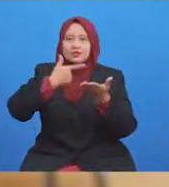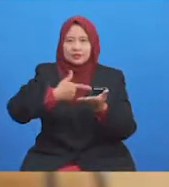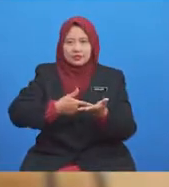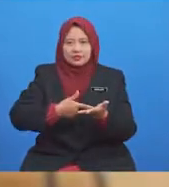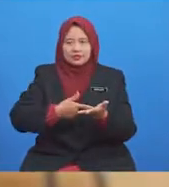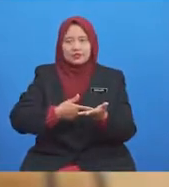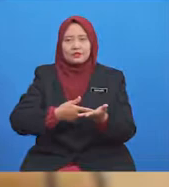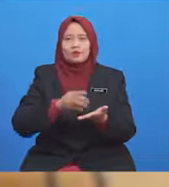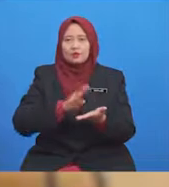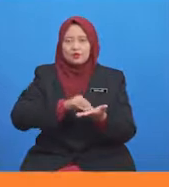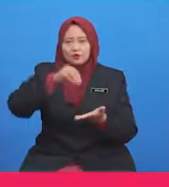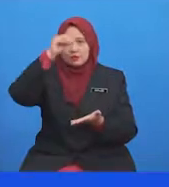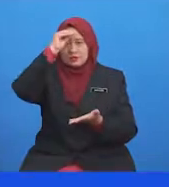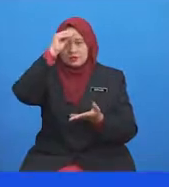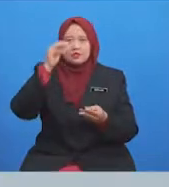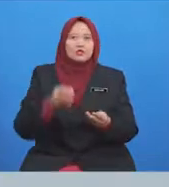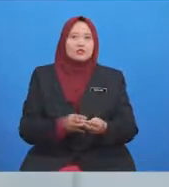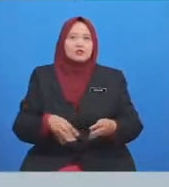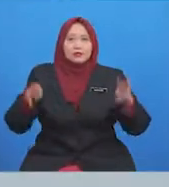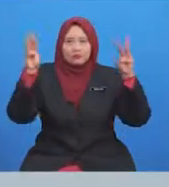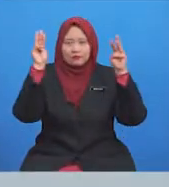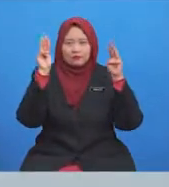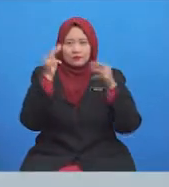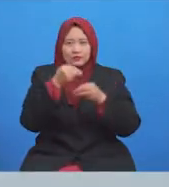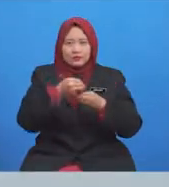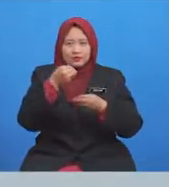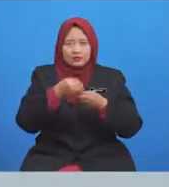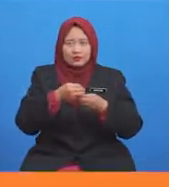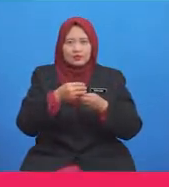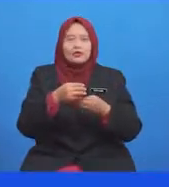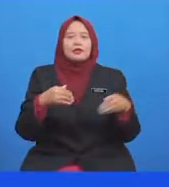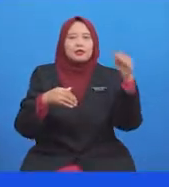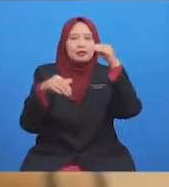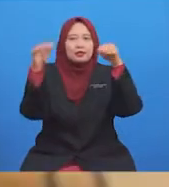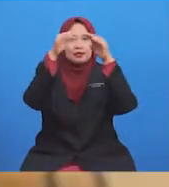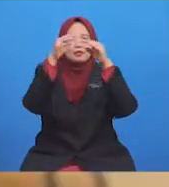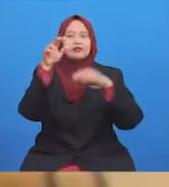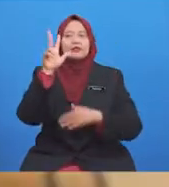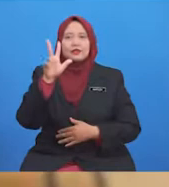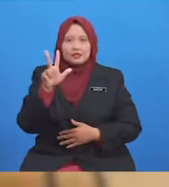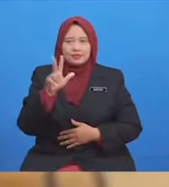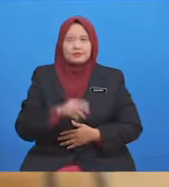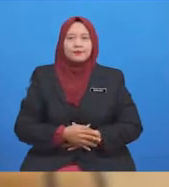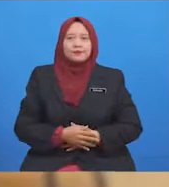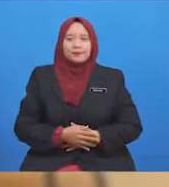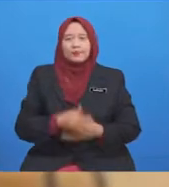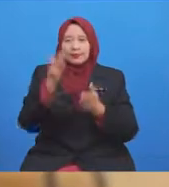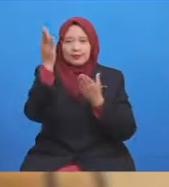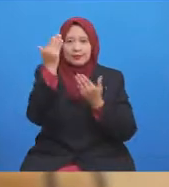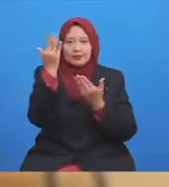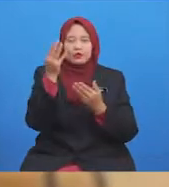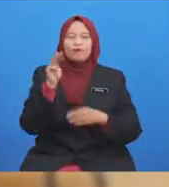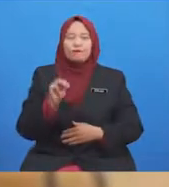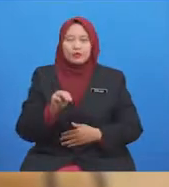pembelajaran bagi mata pelajaran matematik tingkatan 3. Diharap murid-murid